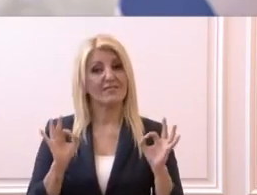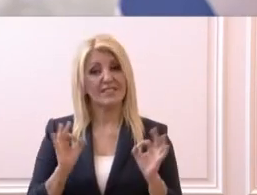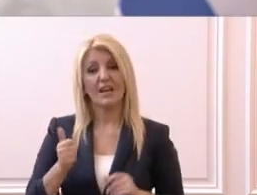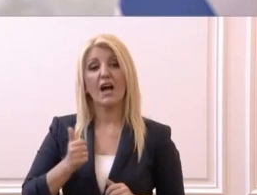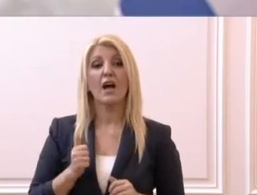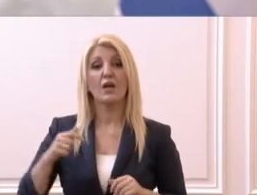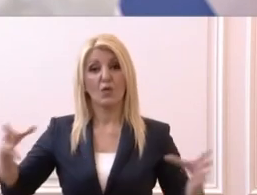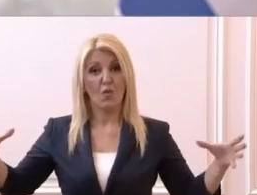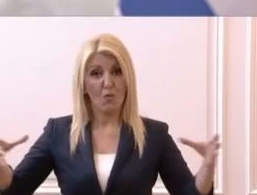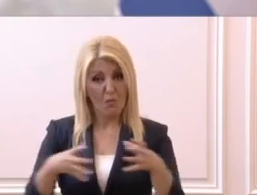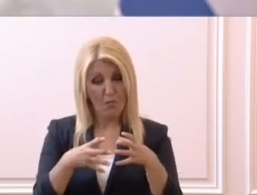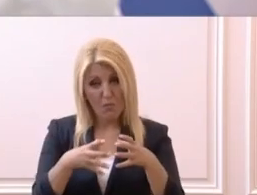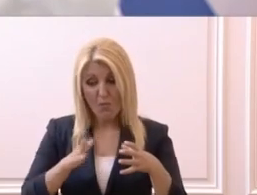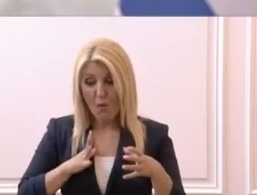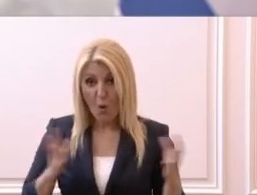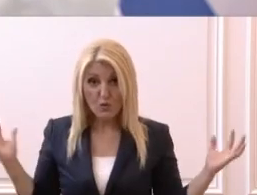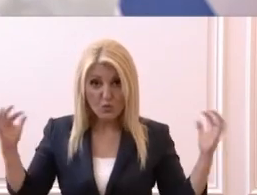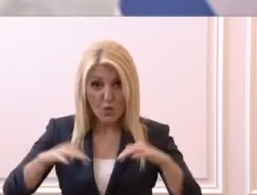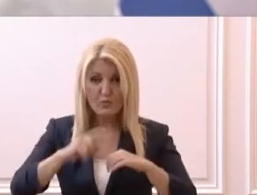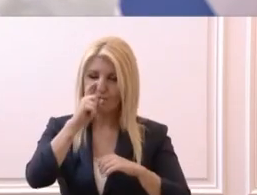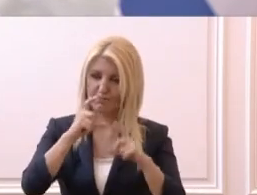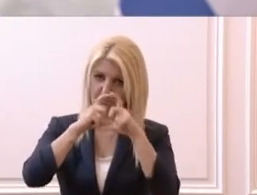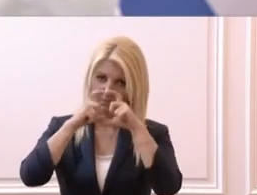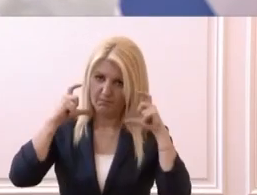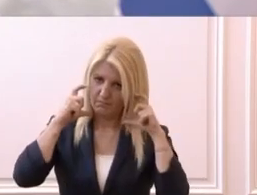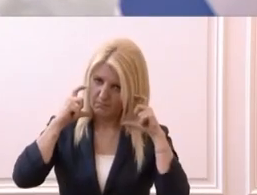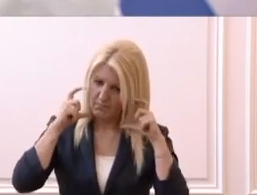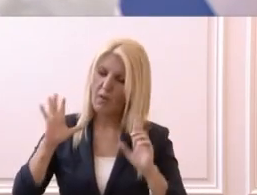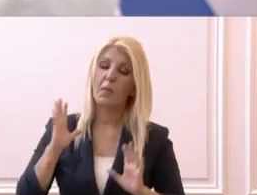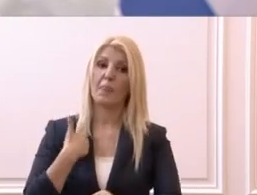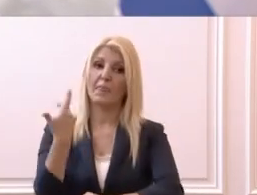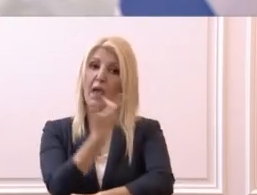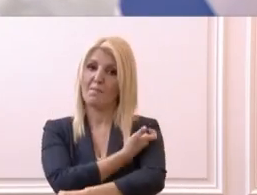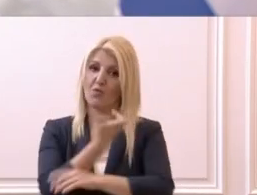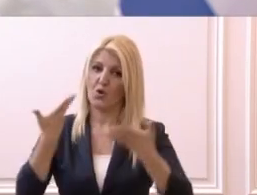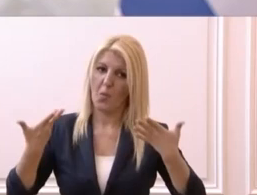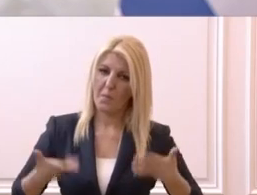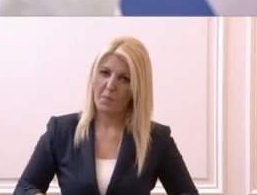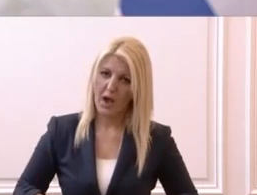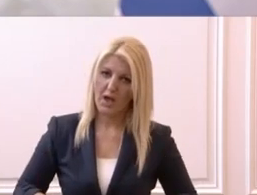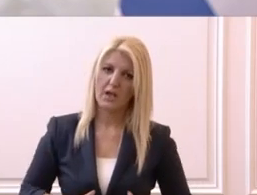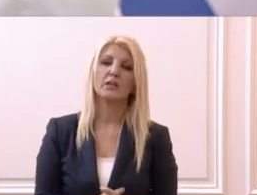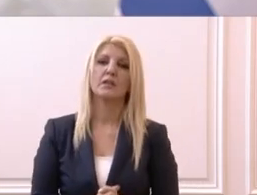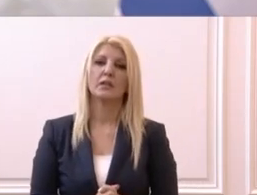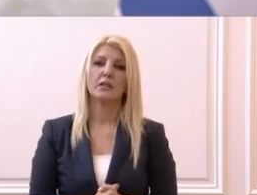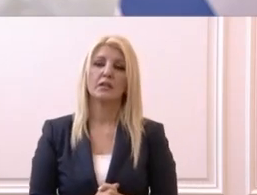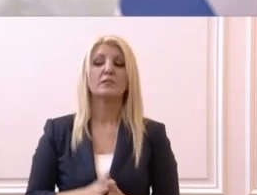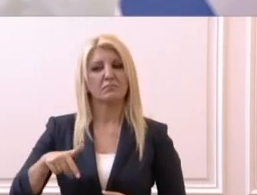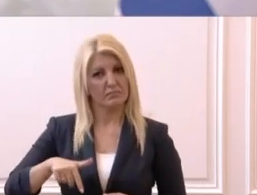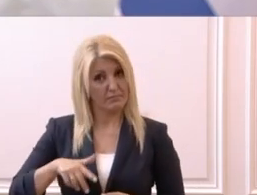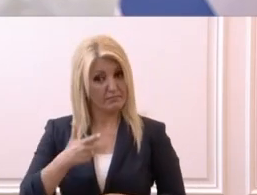μας, κάνουμε το εμβόλιο. Και σύντομα, μάλιστα, οι εμβολιασμένοι θα